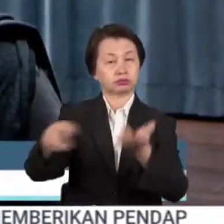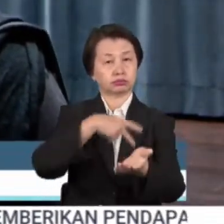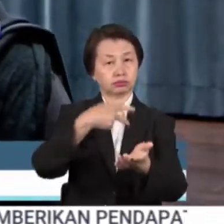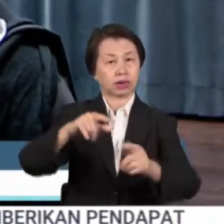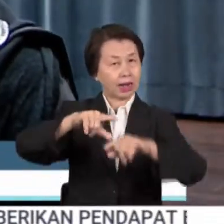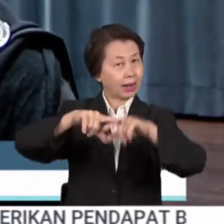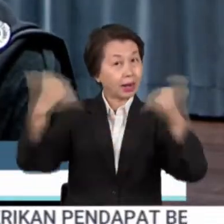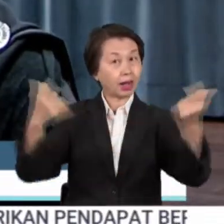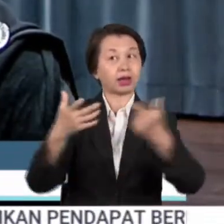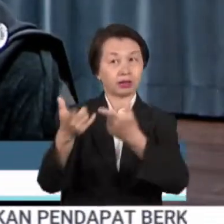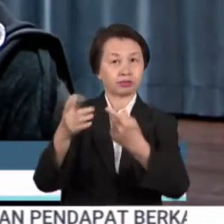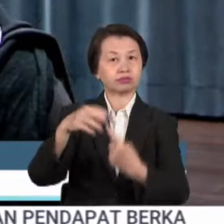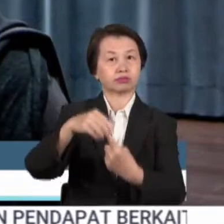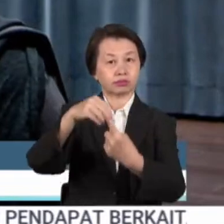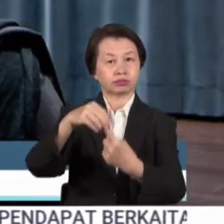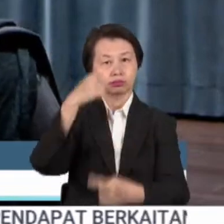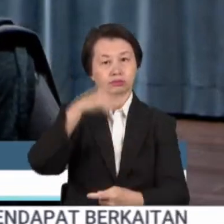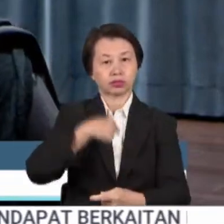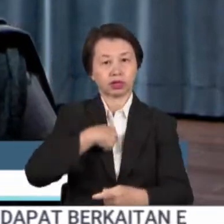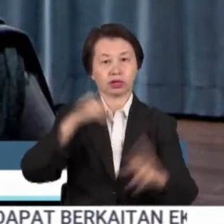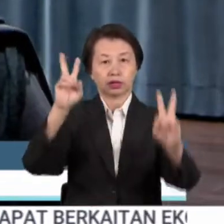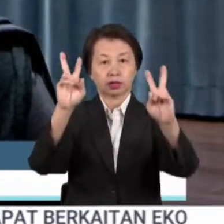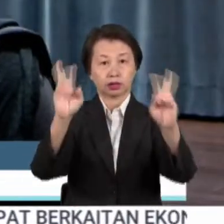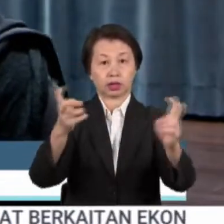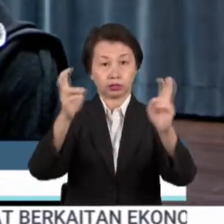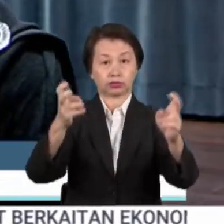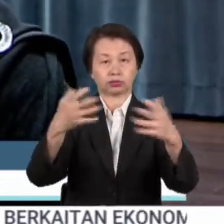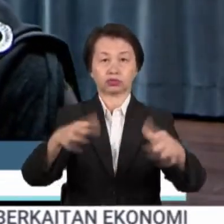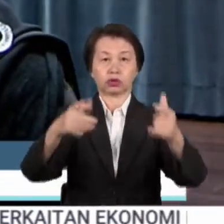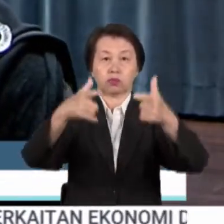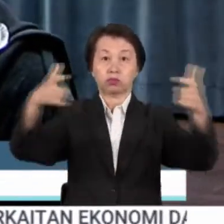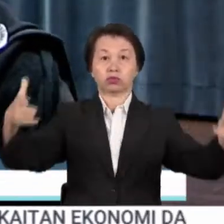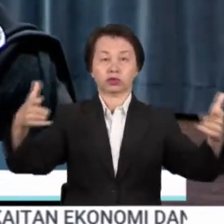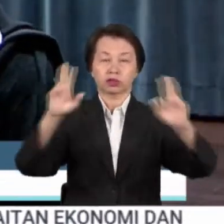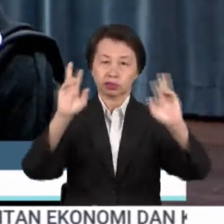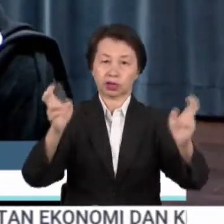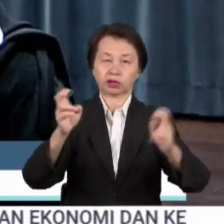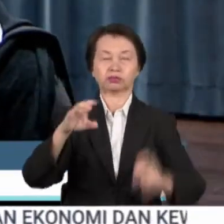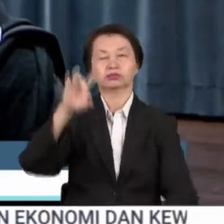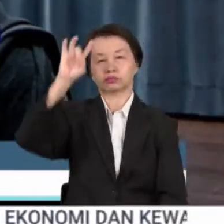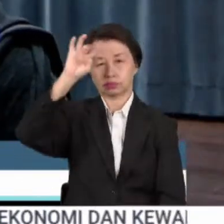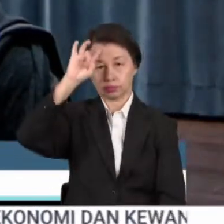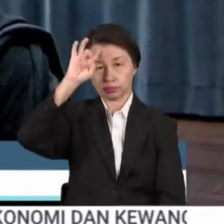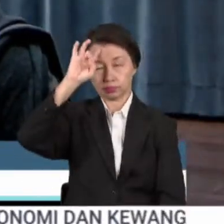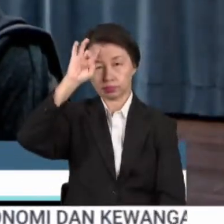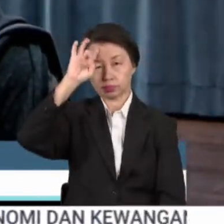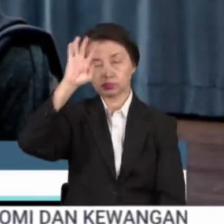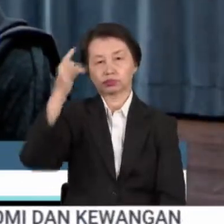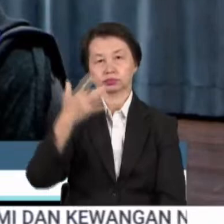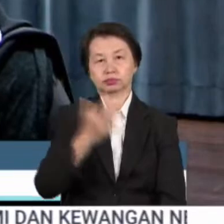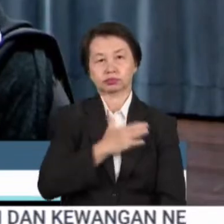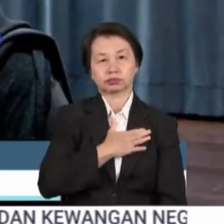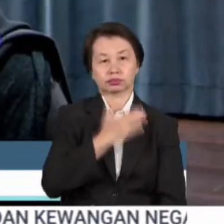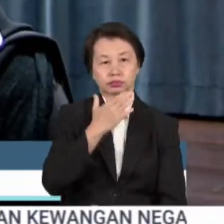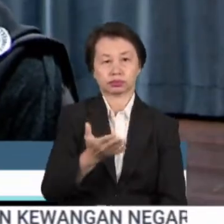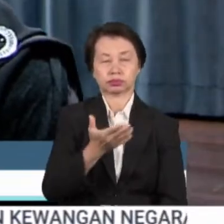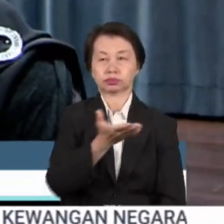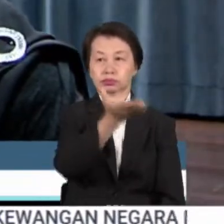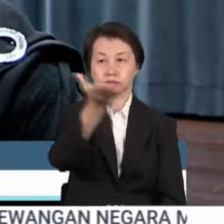lain. Pada saya tajuknya pun dah besar dan insya-Allah komitmen